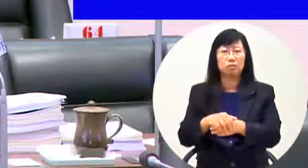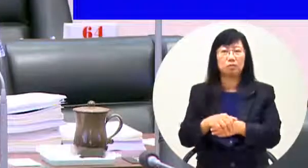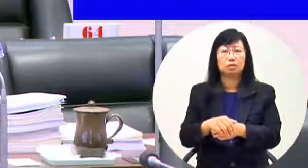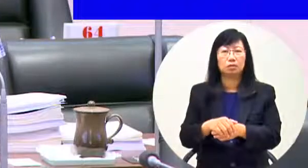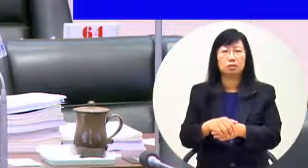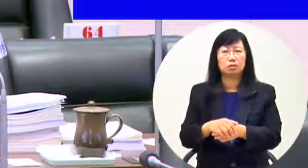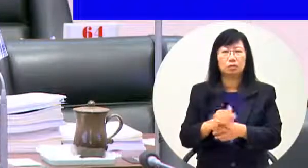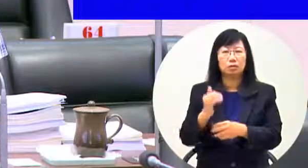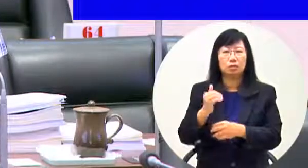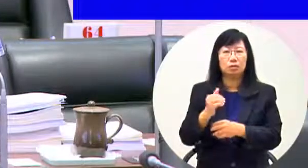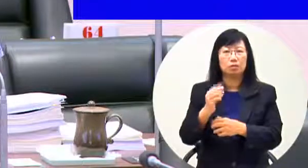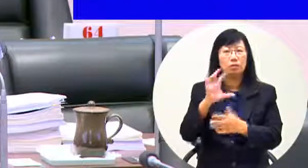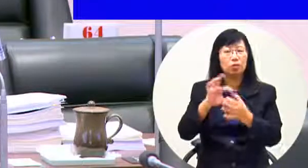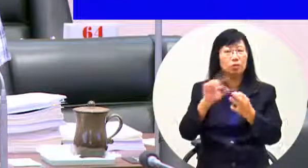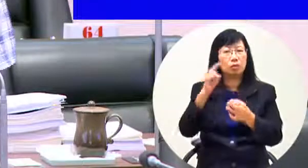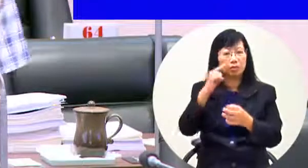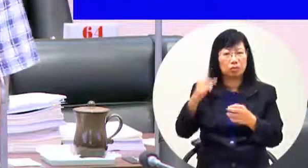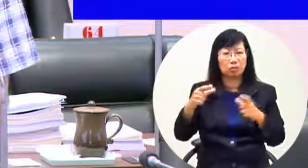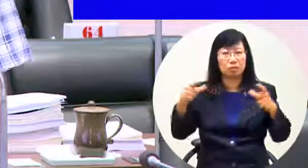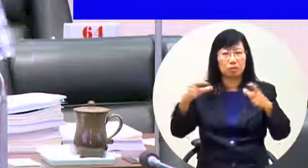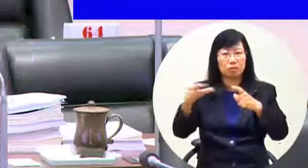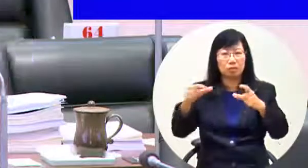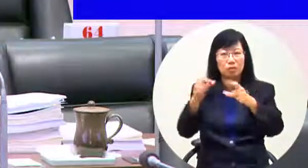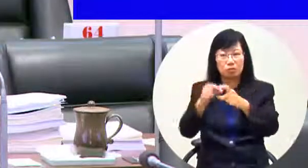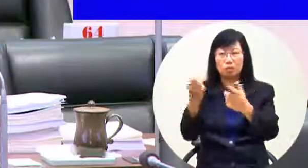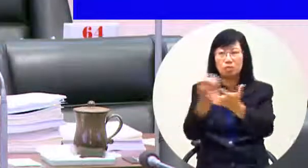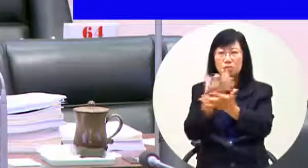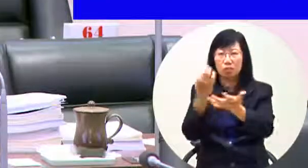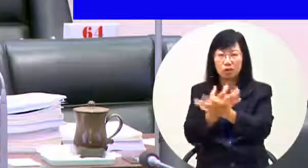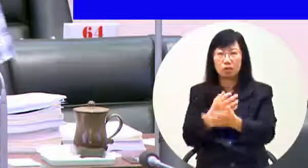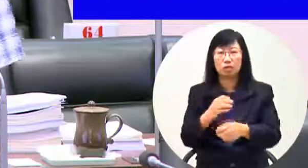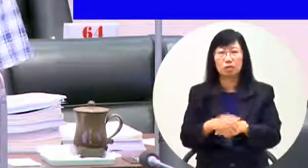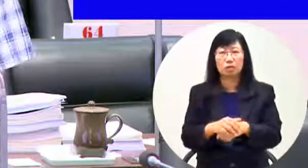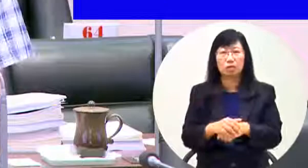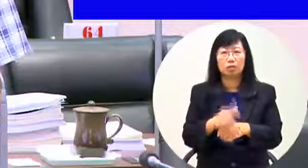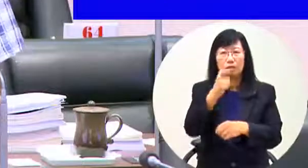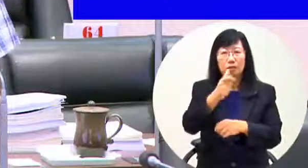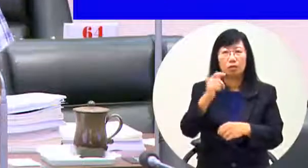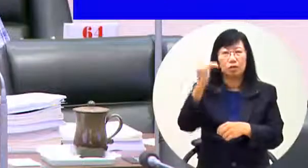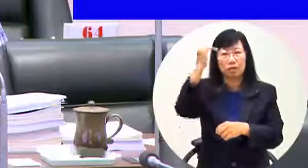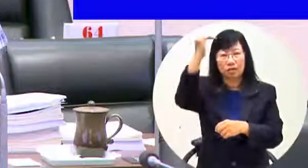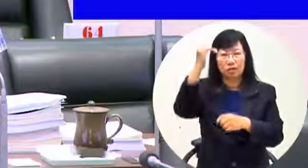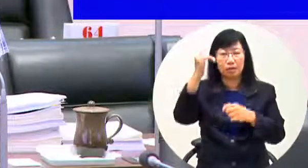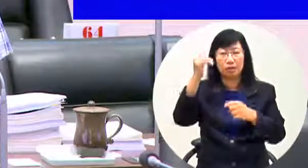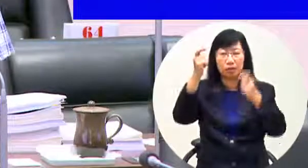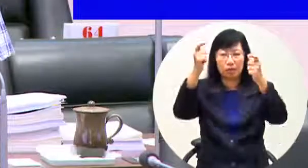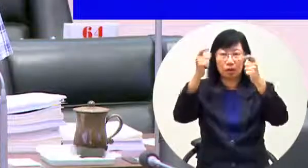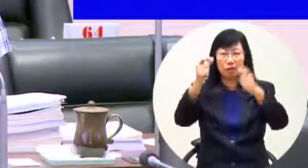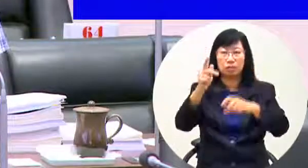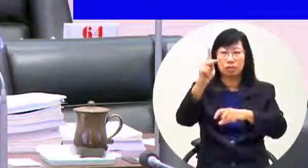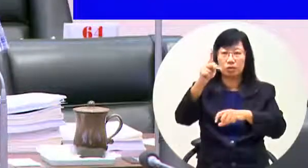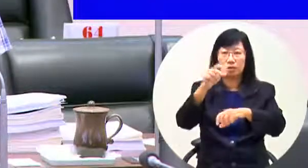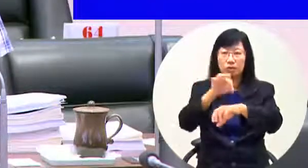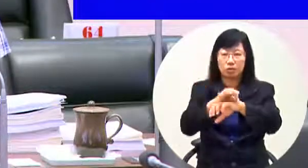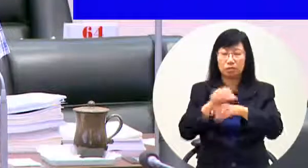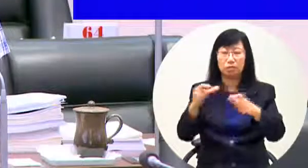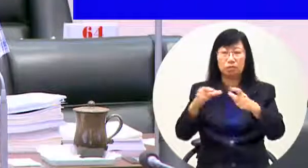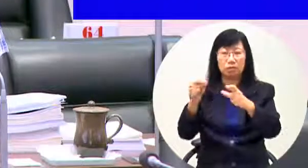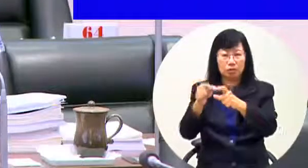们已经都设高科的第二园区，就在我们南子地区的附近，桥头糖